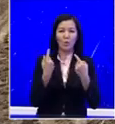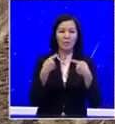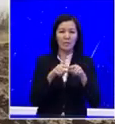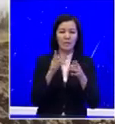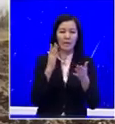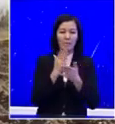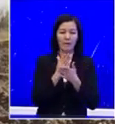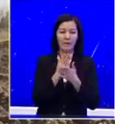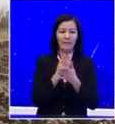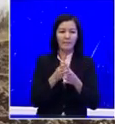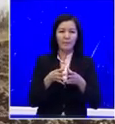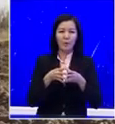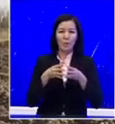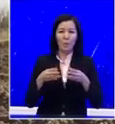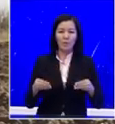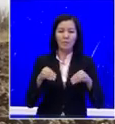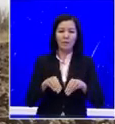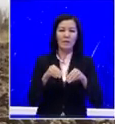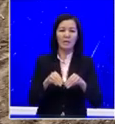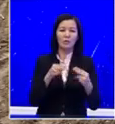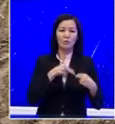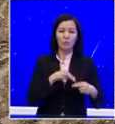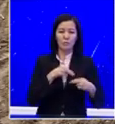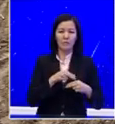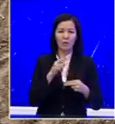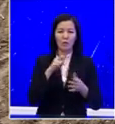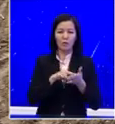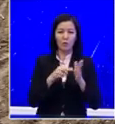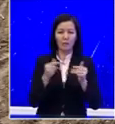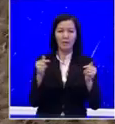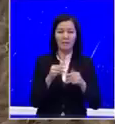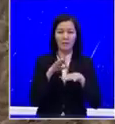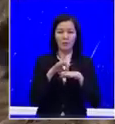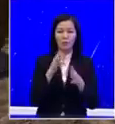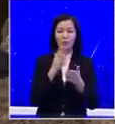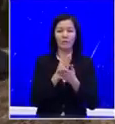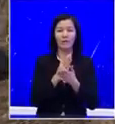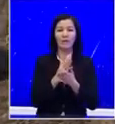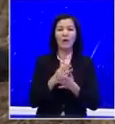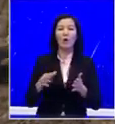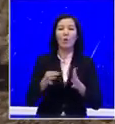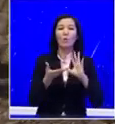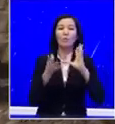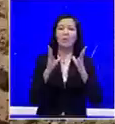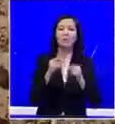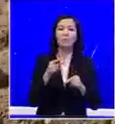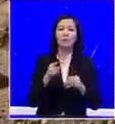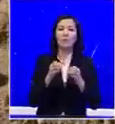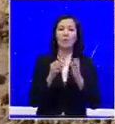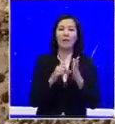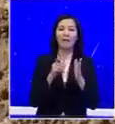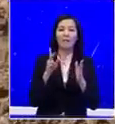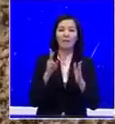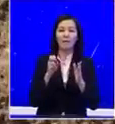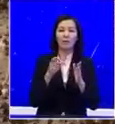істеп жатыр. Көктемдік егілім жұмыстары жоспармен жүріп жатыр. Облыс бойынша жалпы 16100 гектар алқаптың